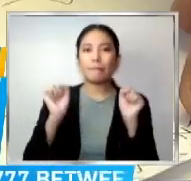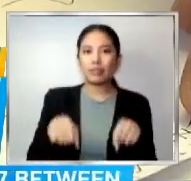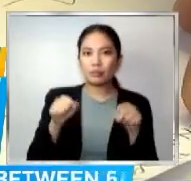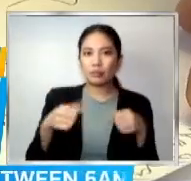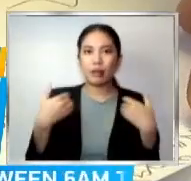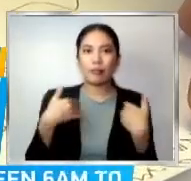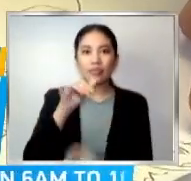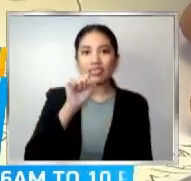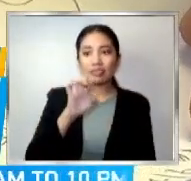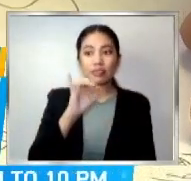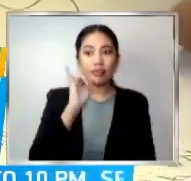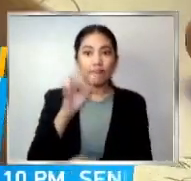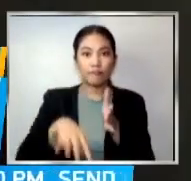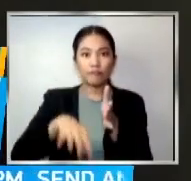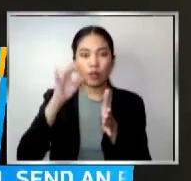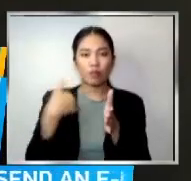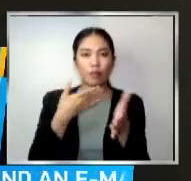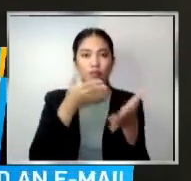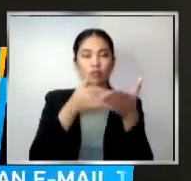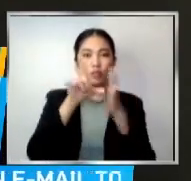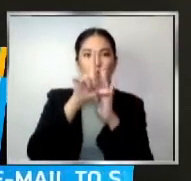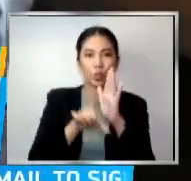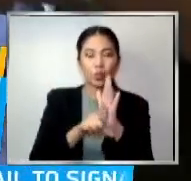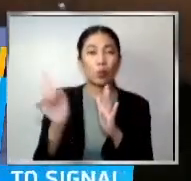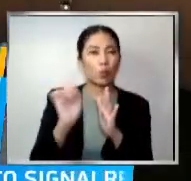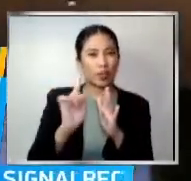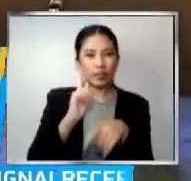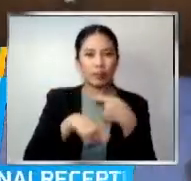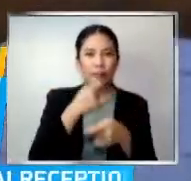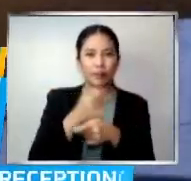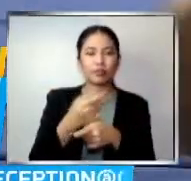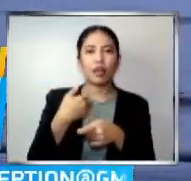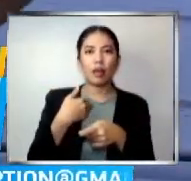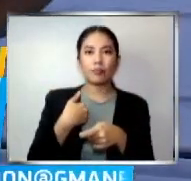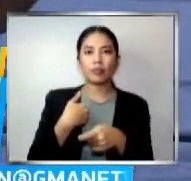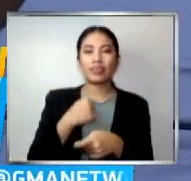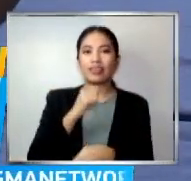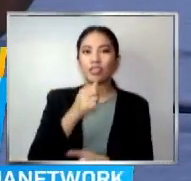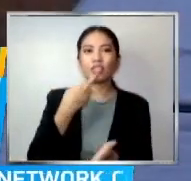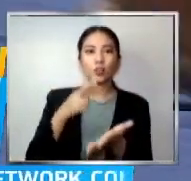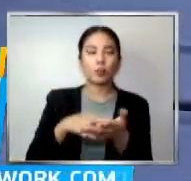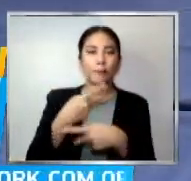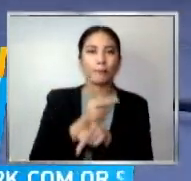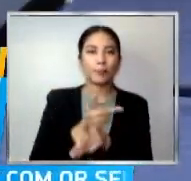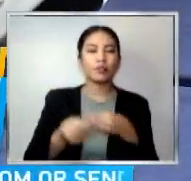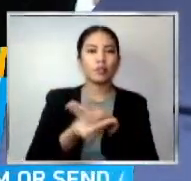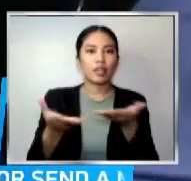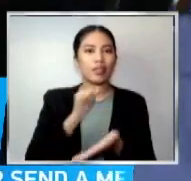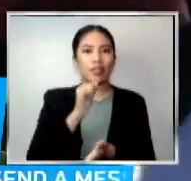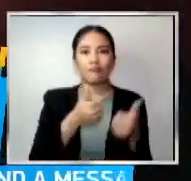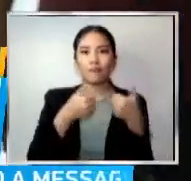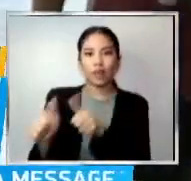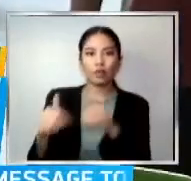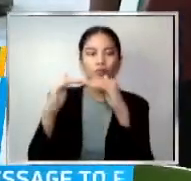makitang violation ang FDA ay dispensing of unregistered product, not following standards for compounding of drugs at iba pa. Inanunsyo